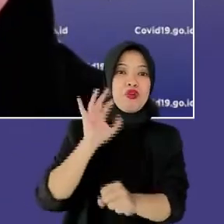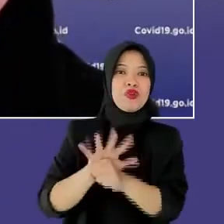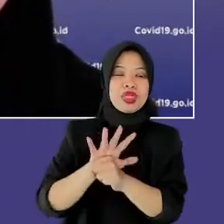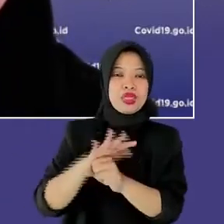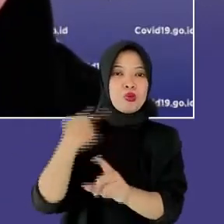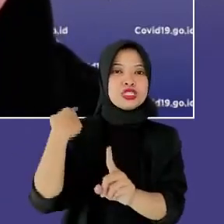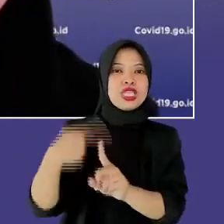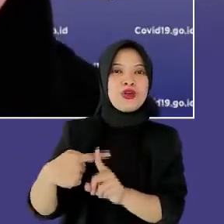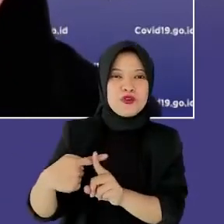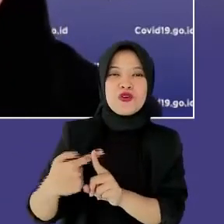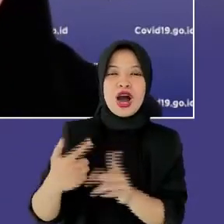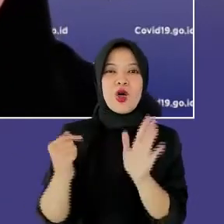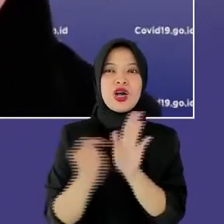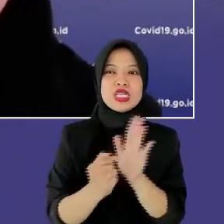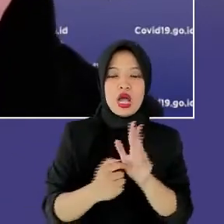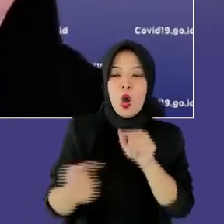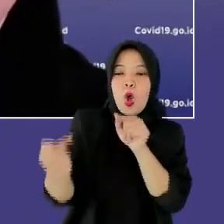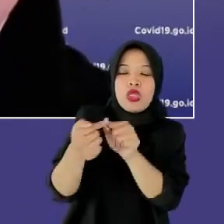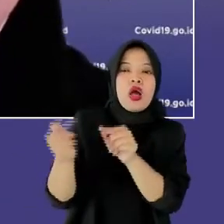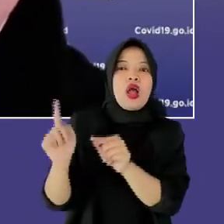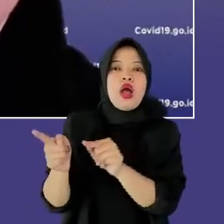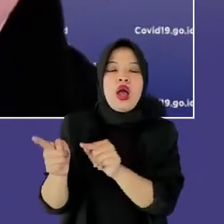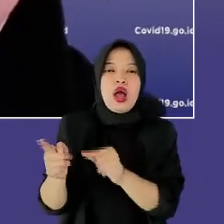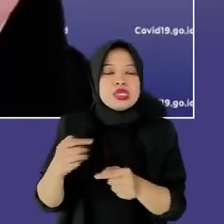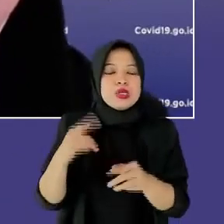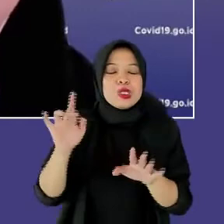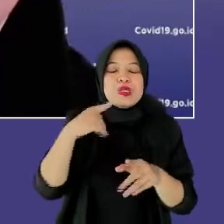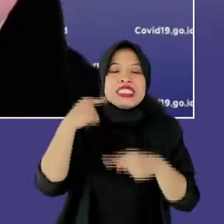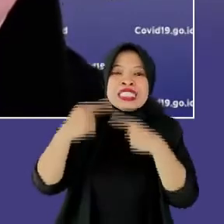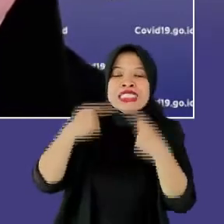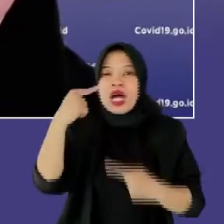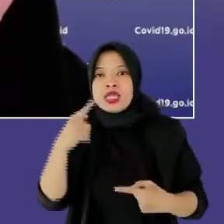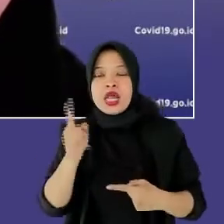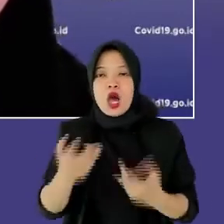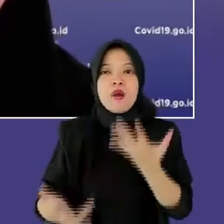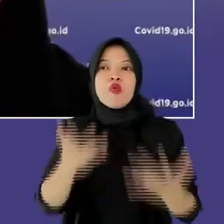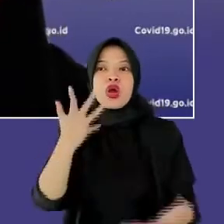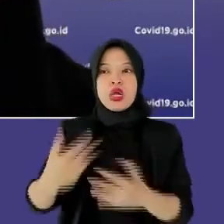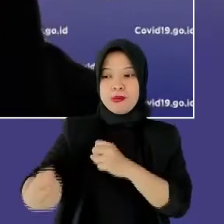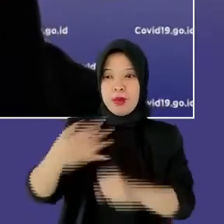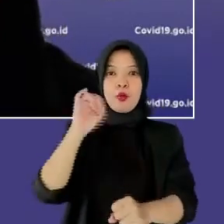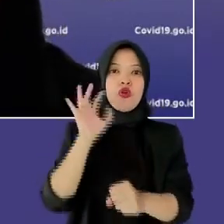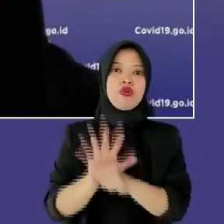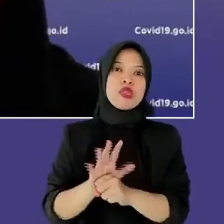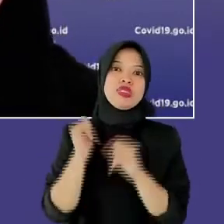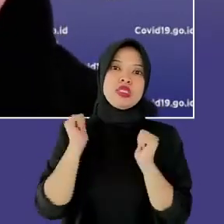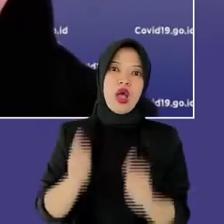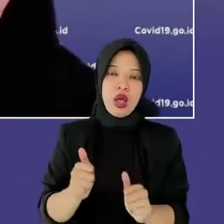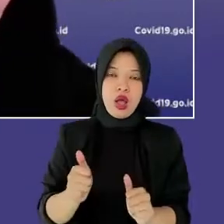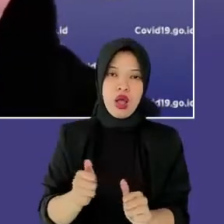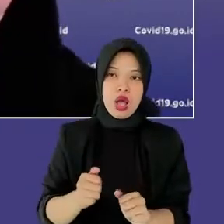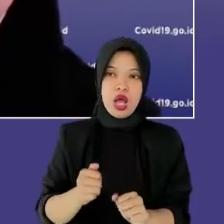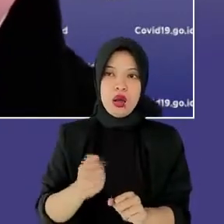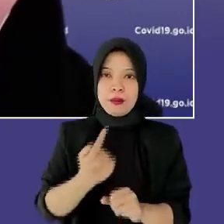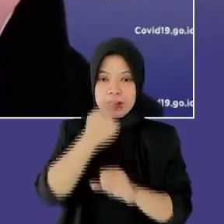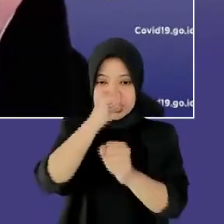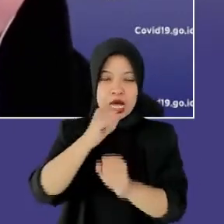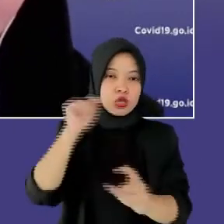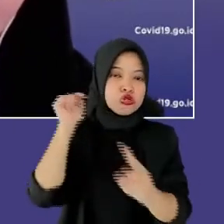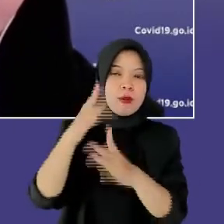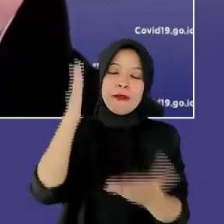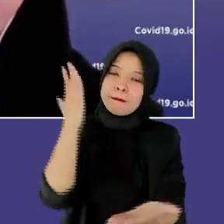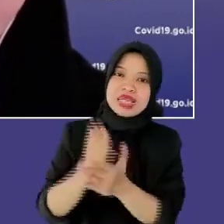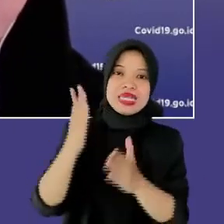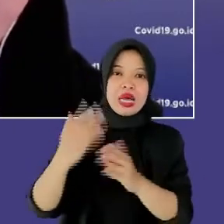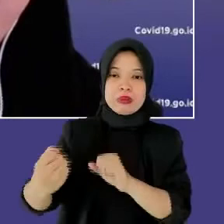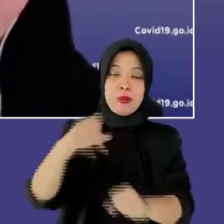atau sudah ada gejala, sudah ada kontak, jadi pokoknya memang udah ada ceritanya, itu udah kemungkinan dia positif gitu sebetulnya. Untuk memastikan dia tuh